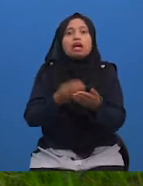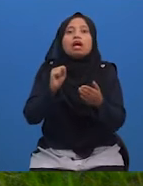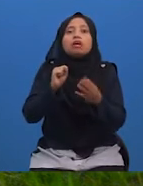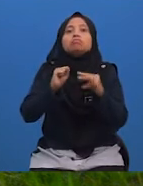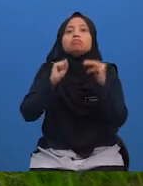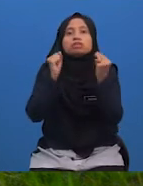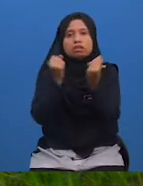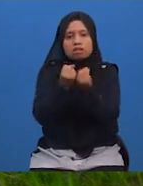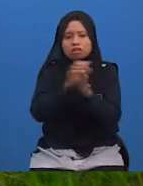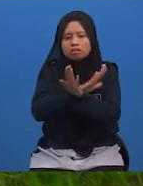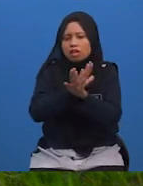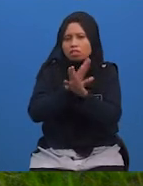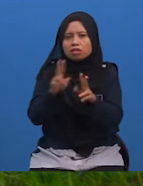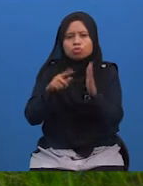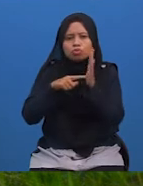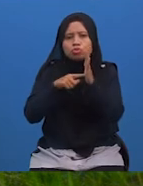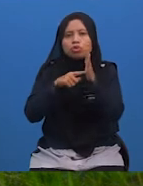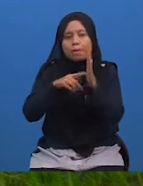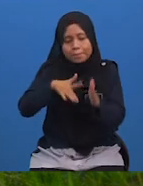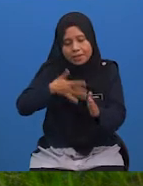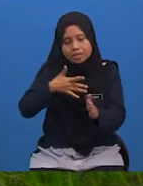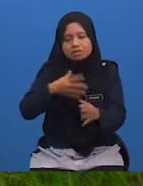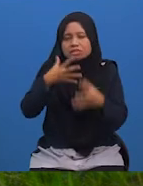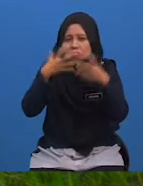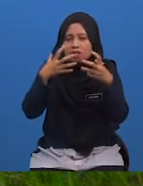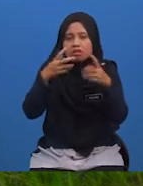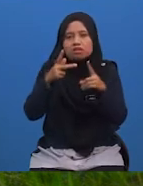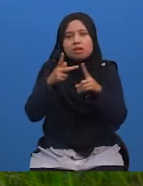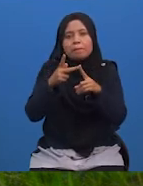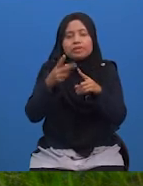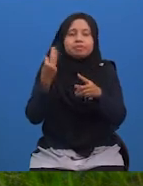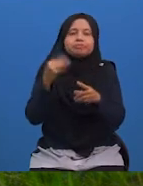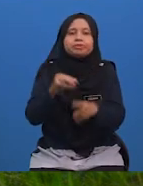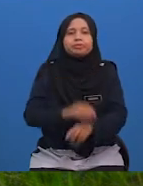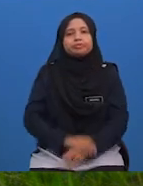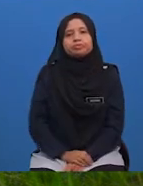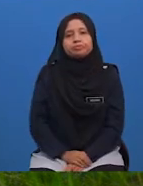dan tidak menunjukkan perasaan marah terhadap mereka.